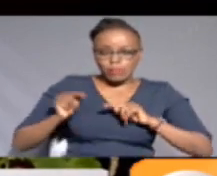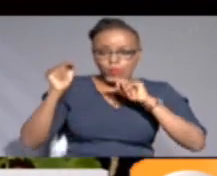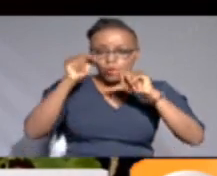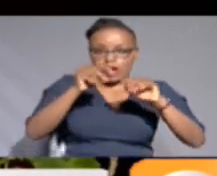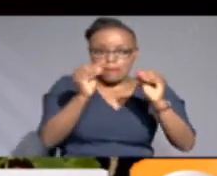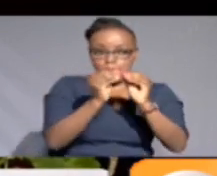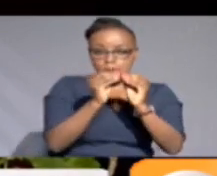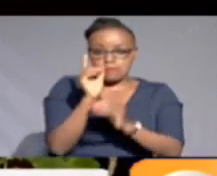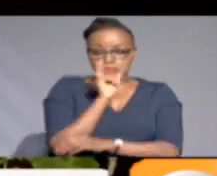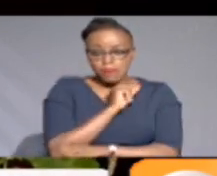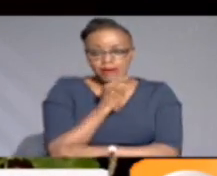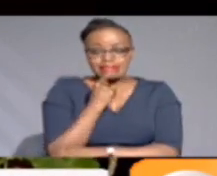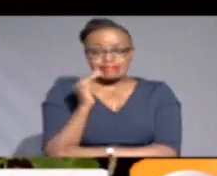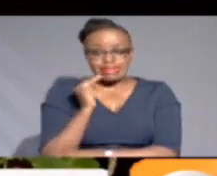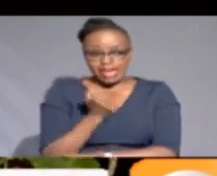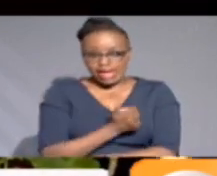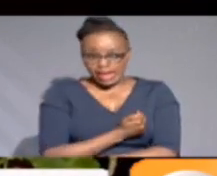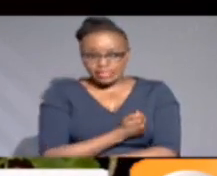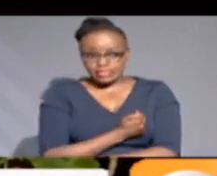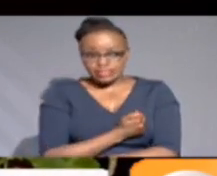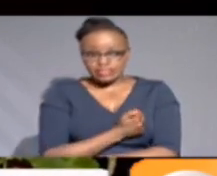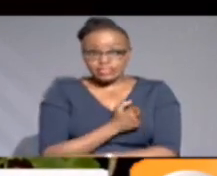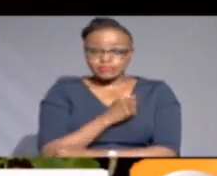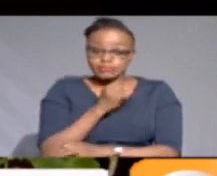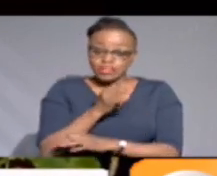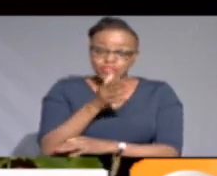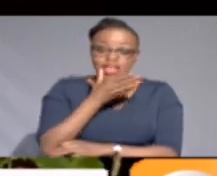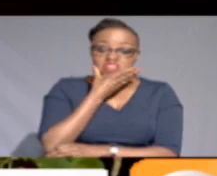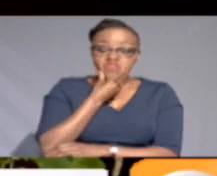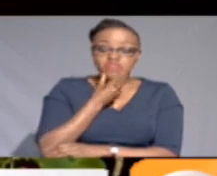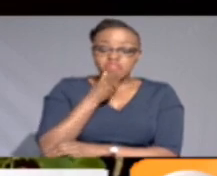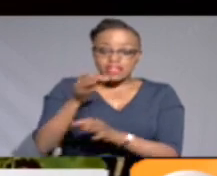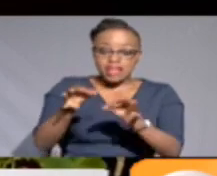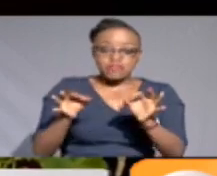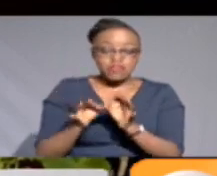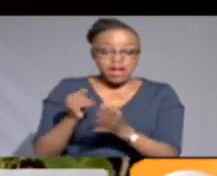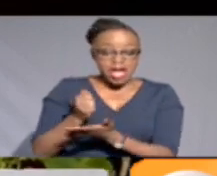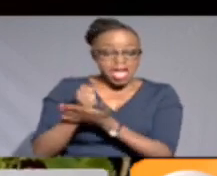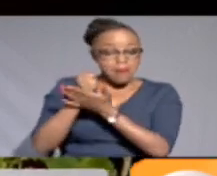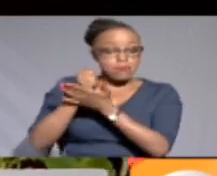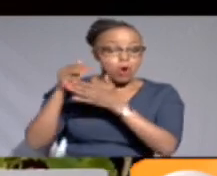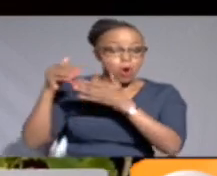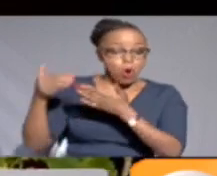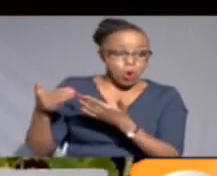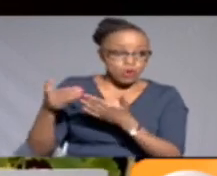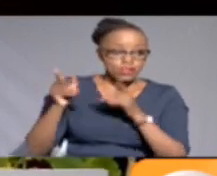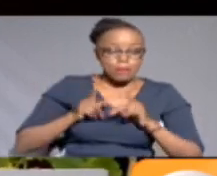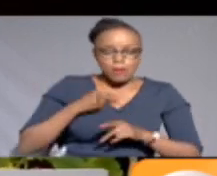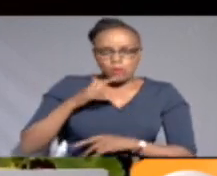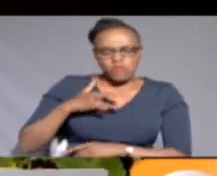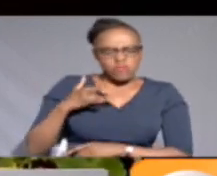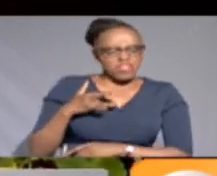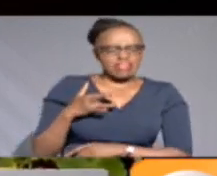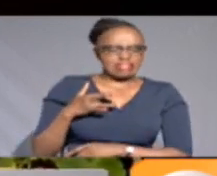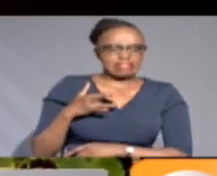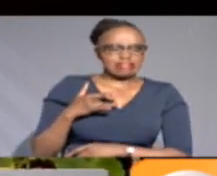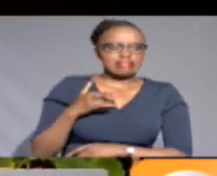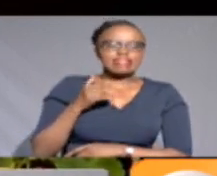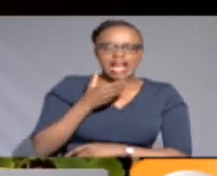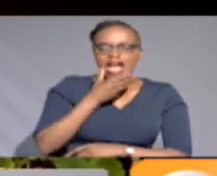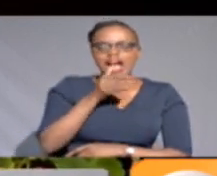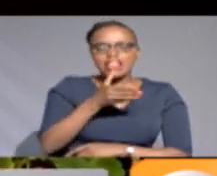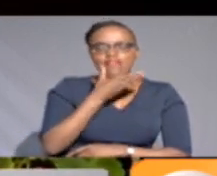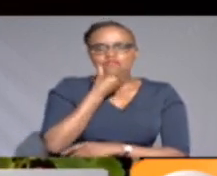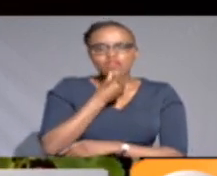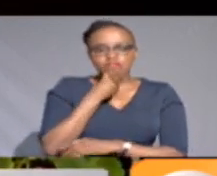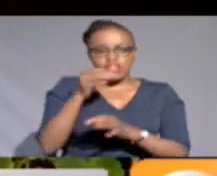hii leo, waweze kutuambia tu kama kuwepo kwa baba katika familia kuliwasaidia, ama kuna wale ambao wanahisi kuwa kuwepo kwa